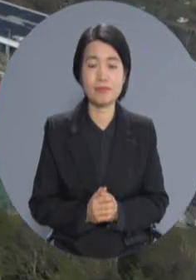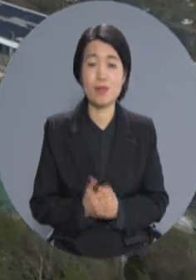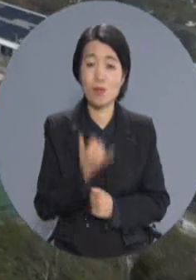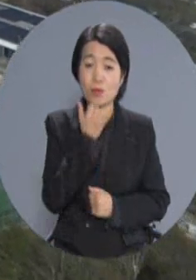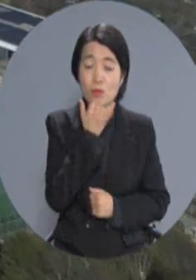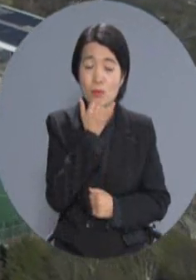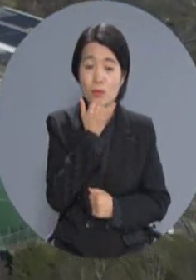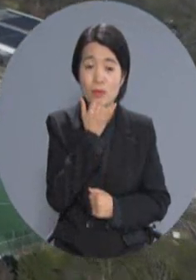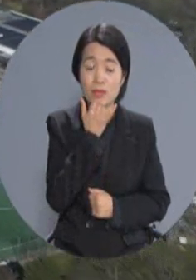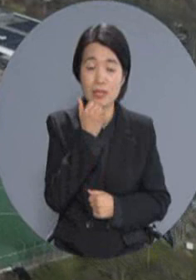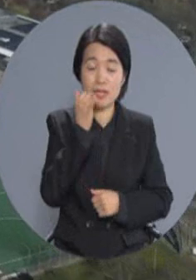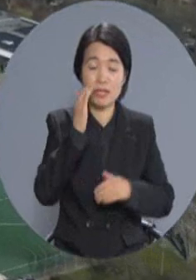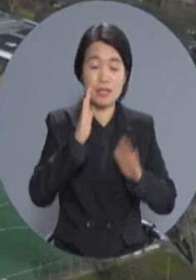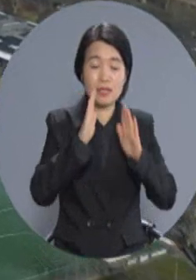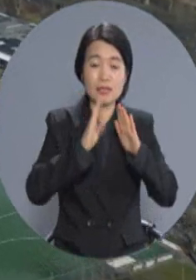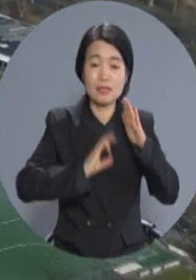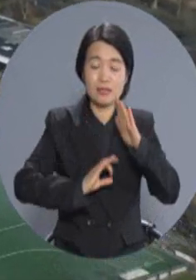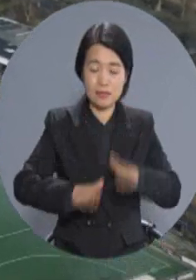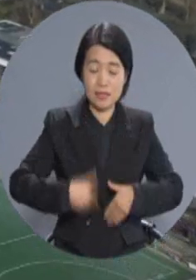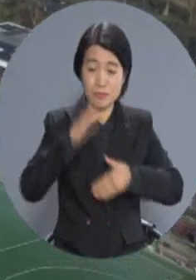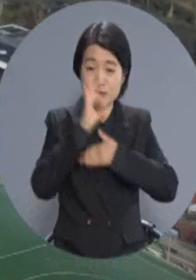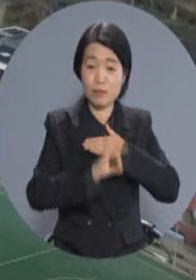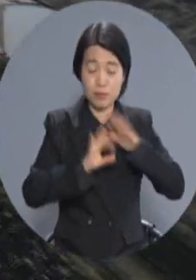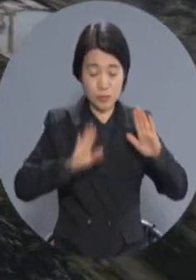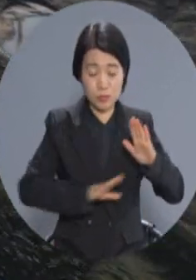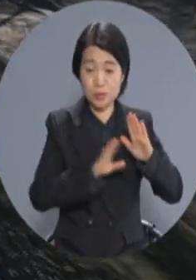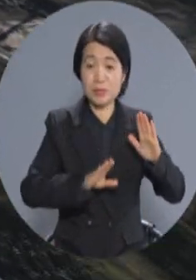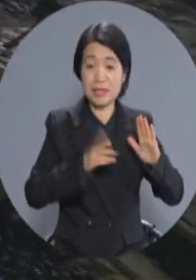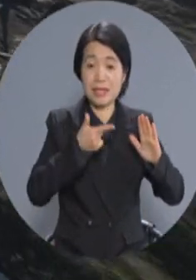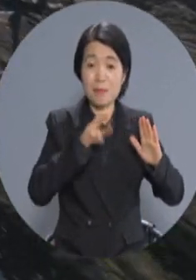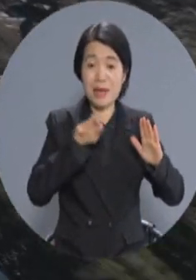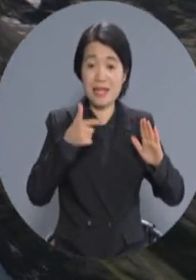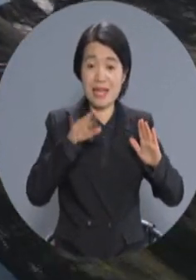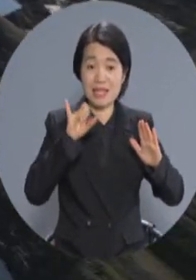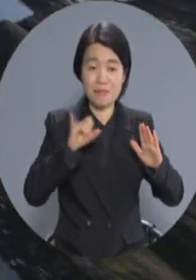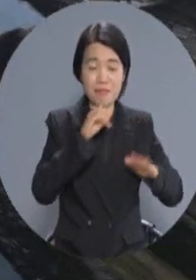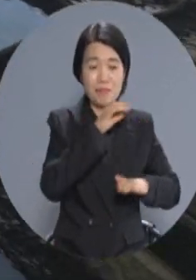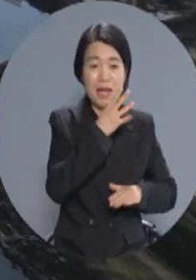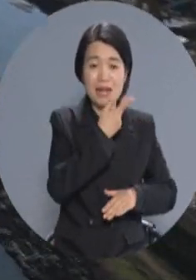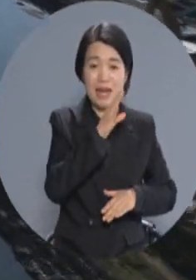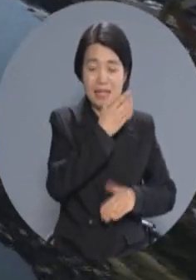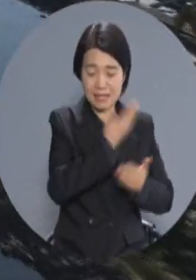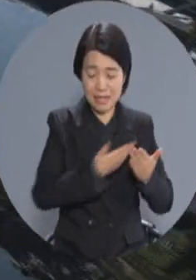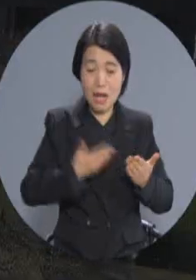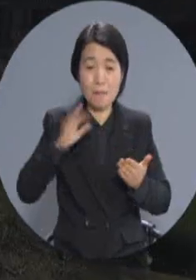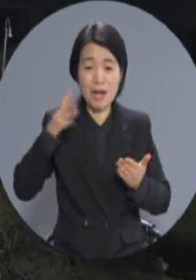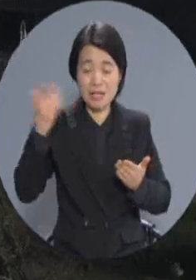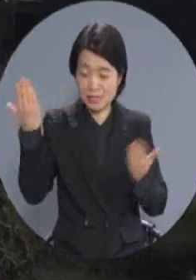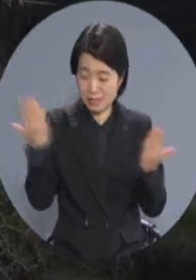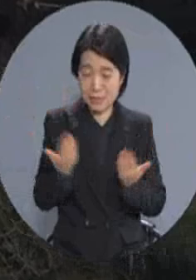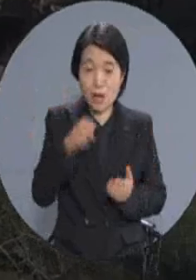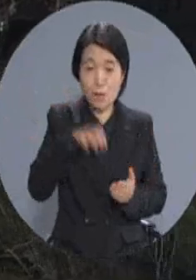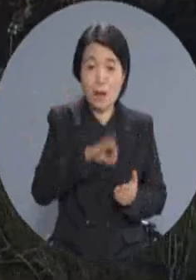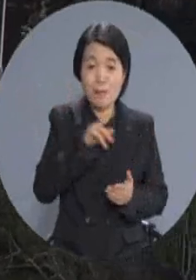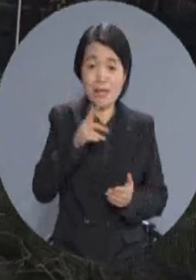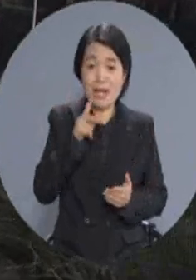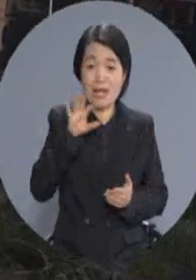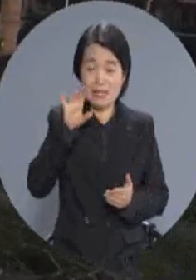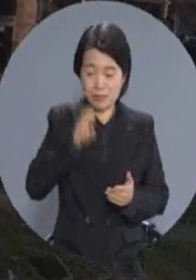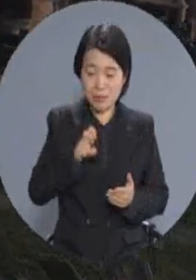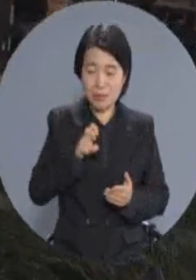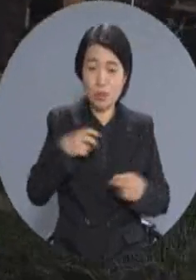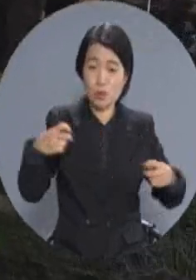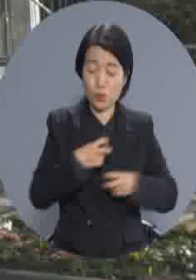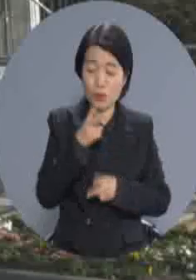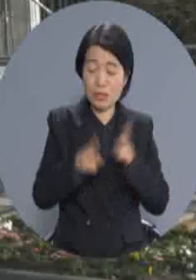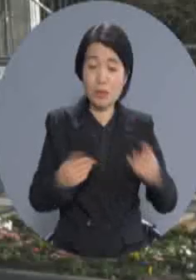독일 남서부에 위치한 인구 31만의 만하임. 라인강과 네카르강이 만나는 만하임은 일찍부터 교통과 상공업이